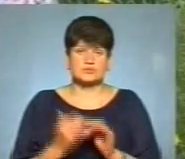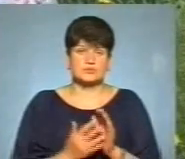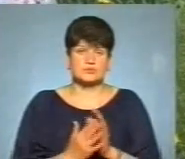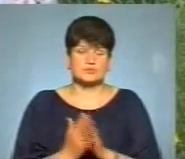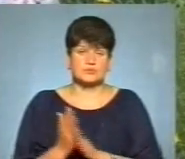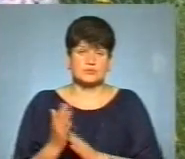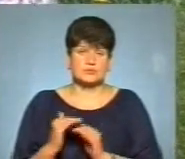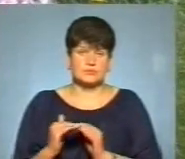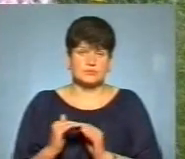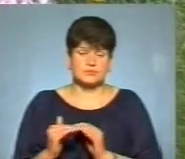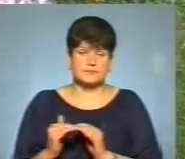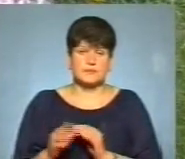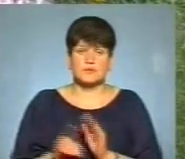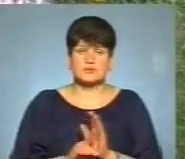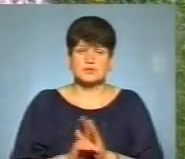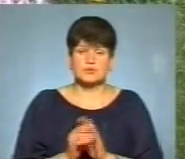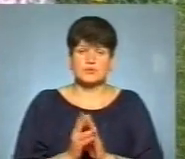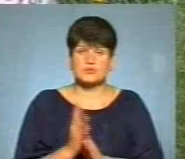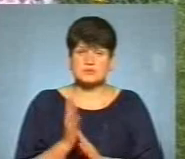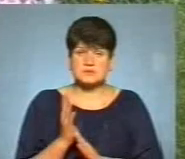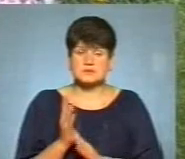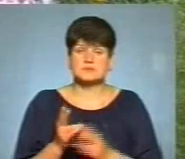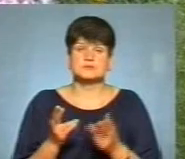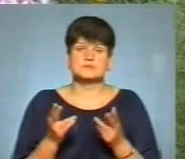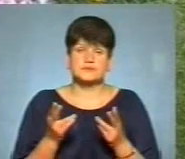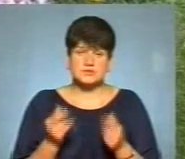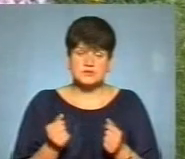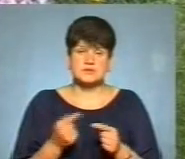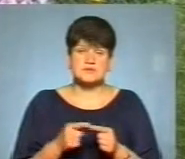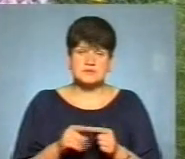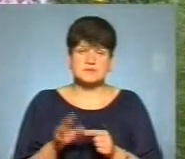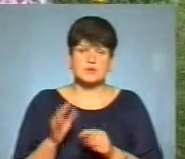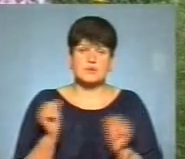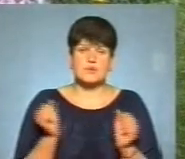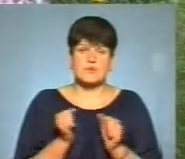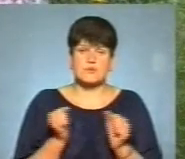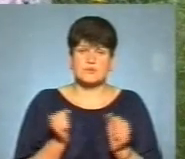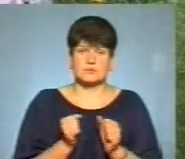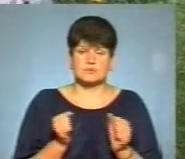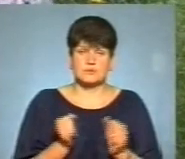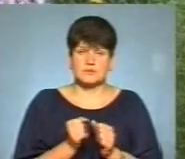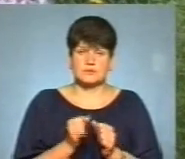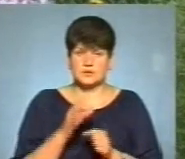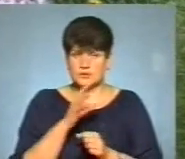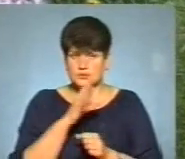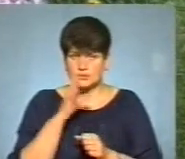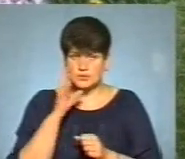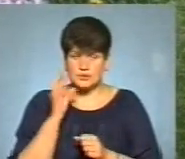якісь поля, так почало все проростати. Звичайно, ці холодні такі, скажімо, переважно